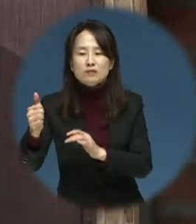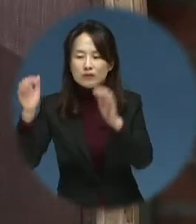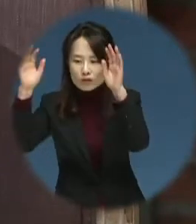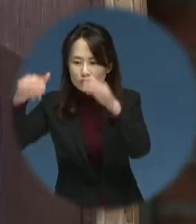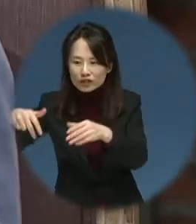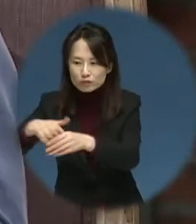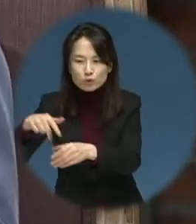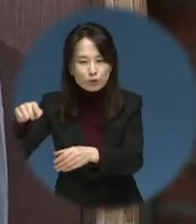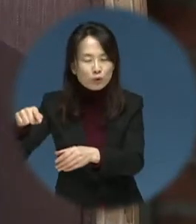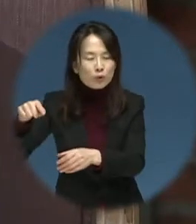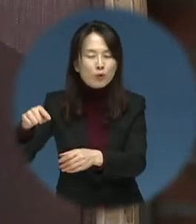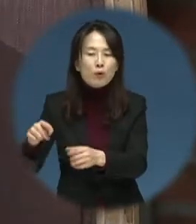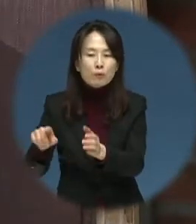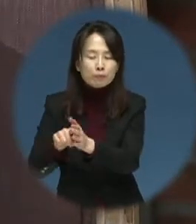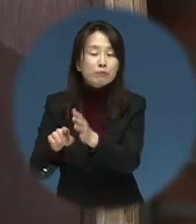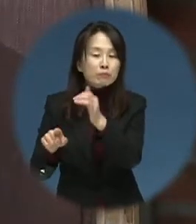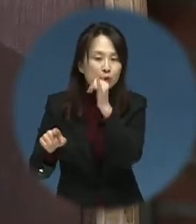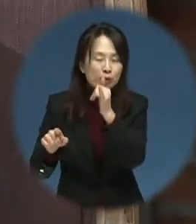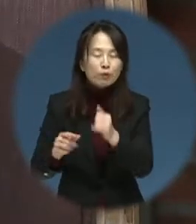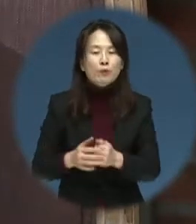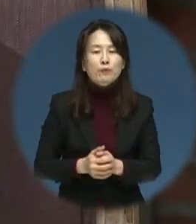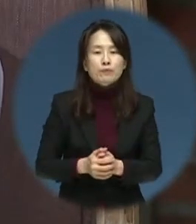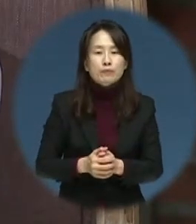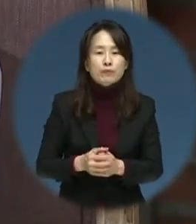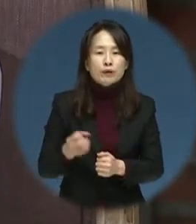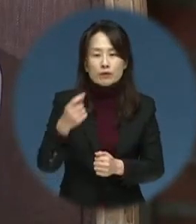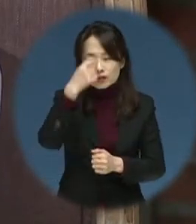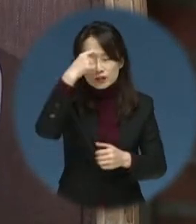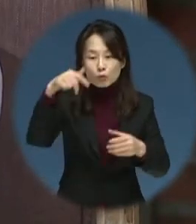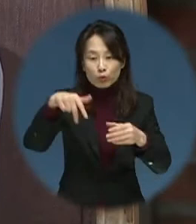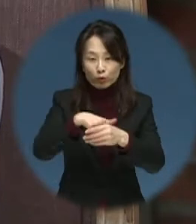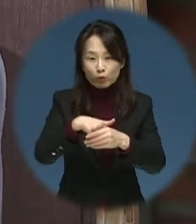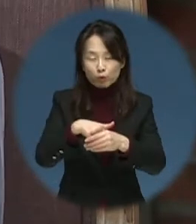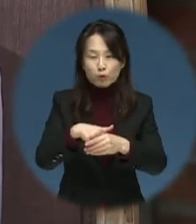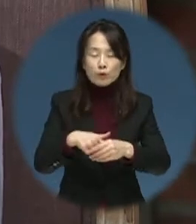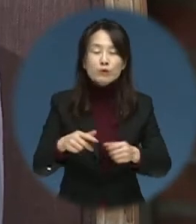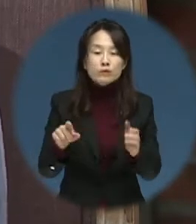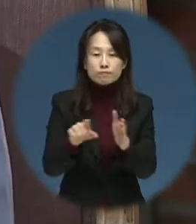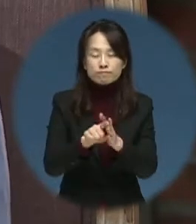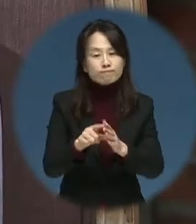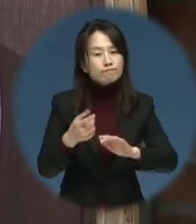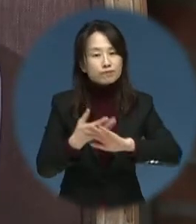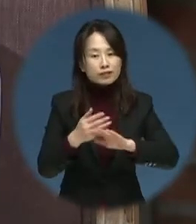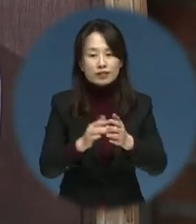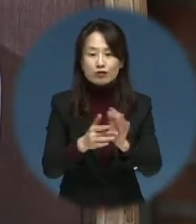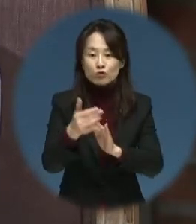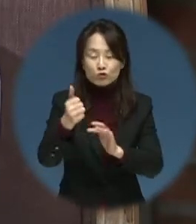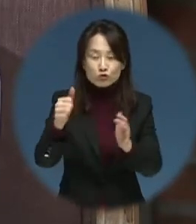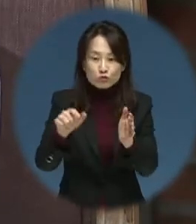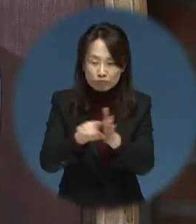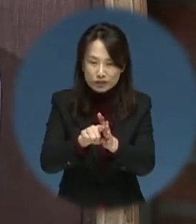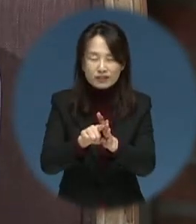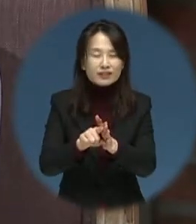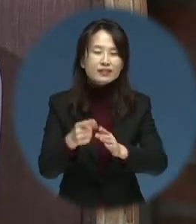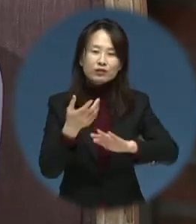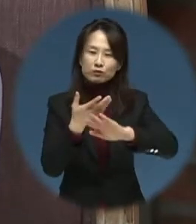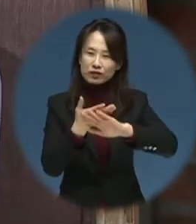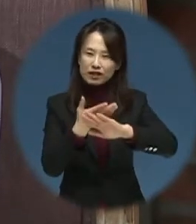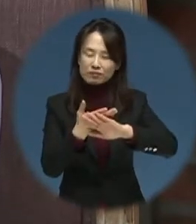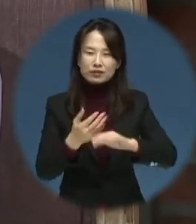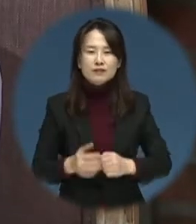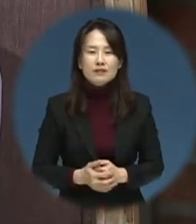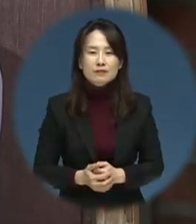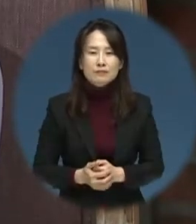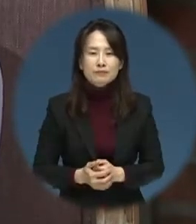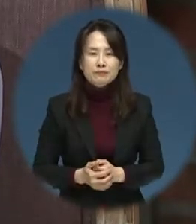차이입니다. 물론 뭐 기독교 입장에서는 엄청난 차이지만 또 그걸 인정하지 않는 유대교에 비하면 훨씬 또